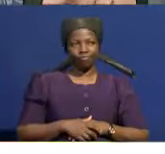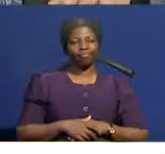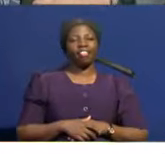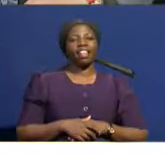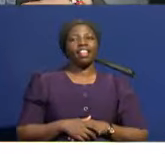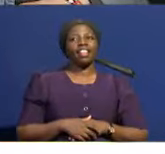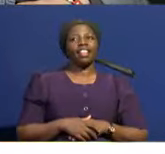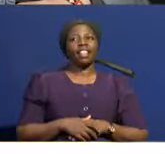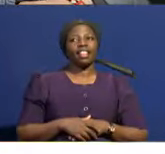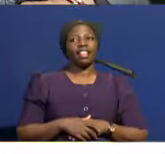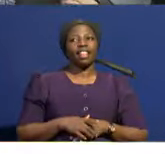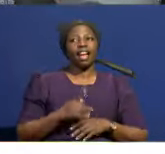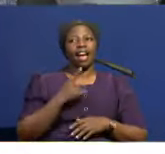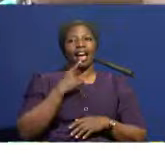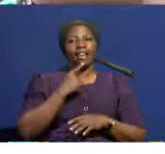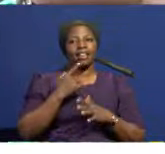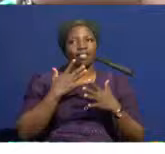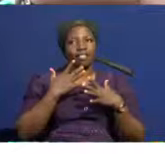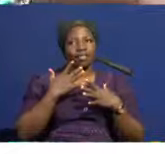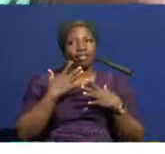kutokana na mgomo huo.